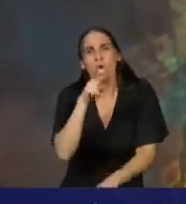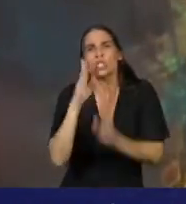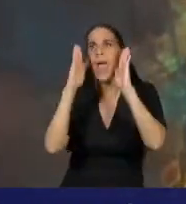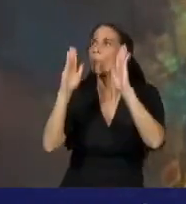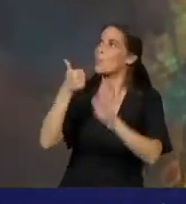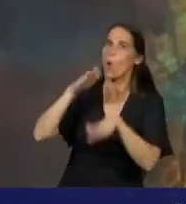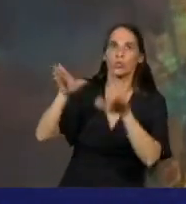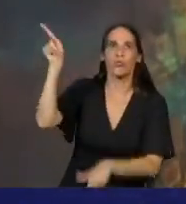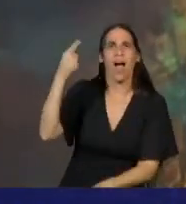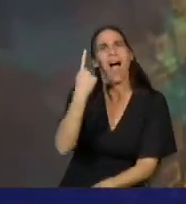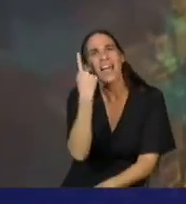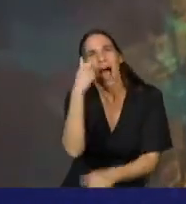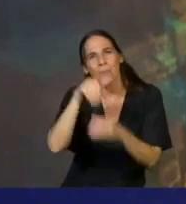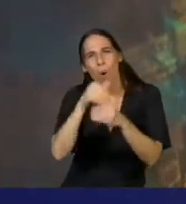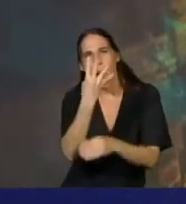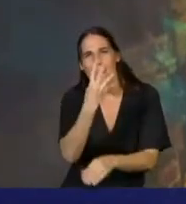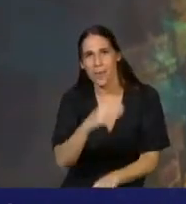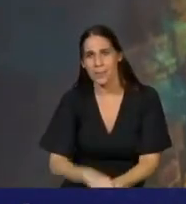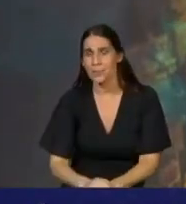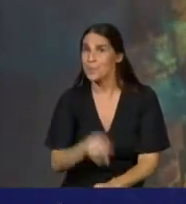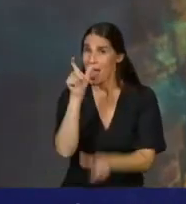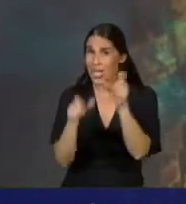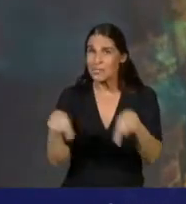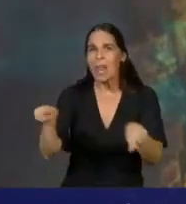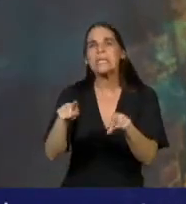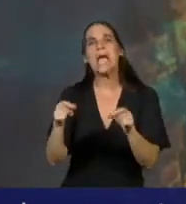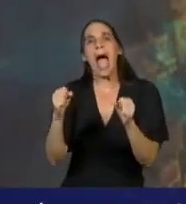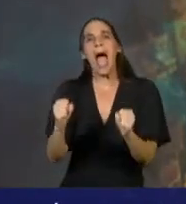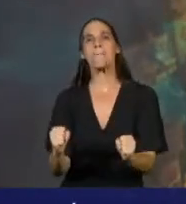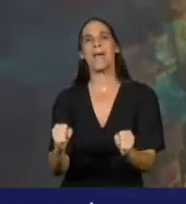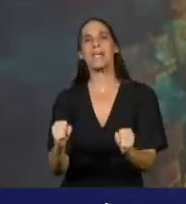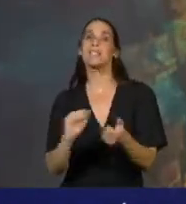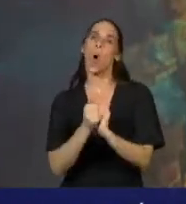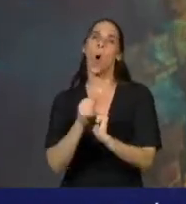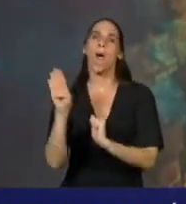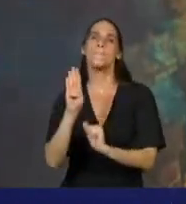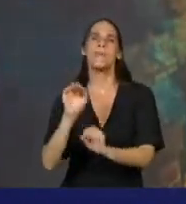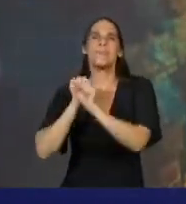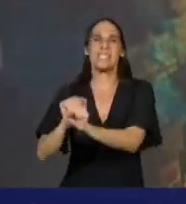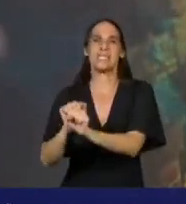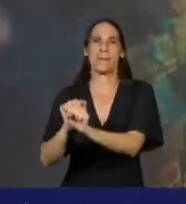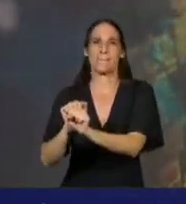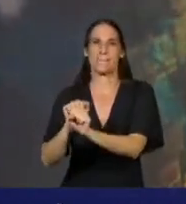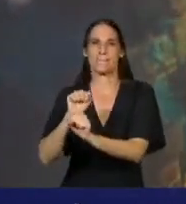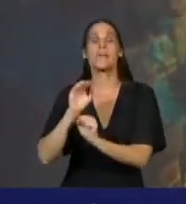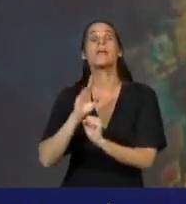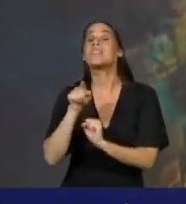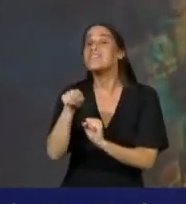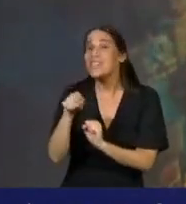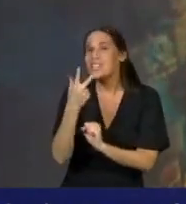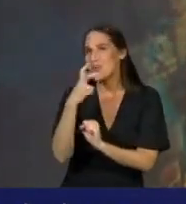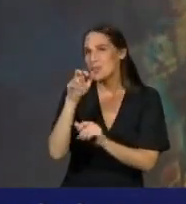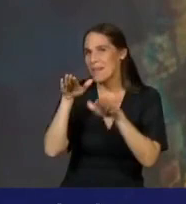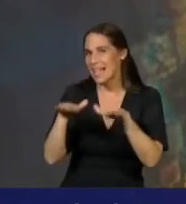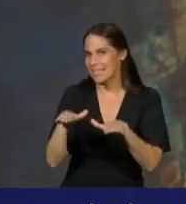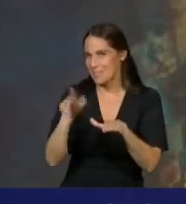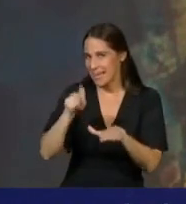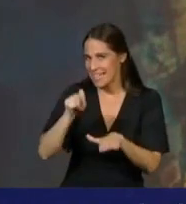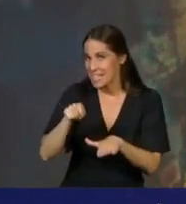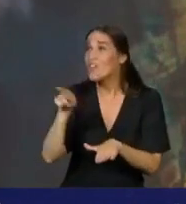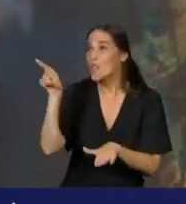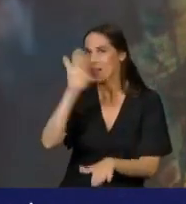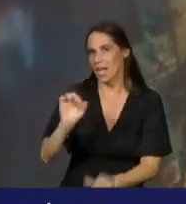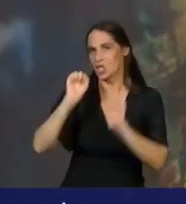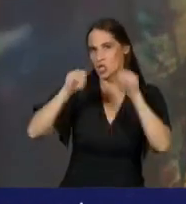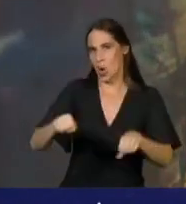בראש הממשלה. קוראים לאנשים האלה הבייס או הביביסטים. אלה ה-30 מנדטים שיש לנתניהו בכנסת, ובעזרתם הוא עדיין